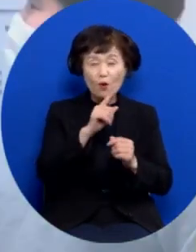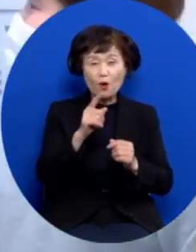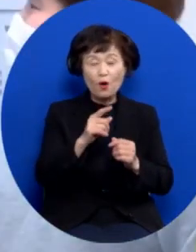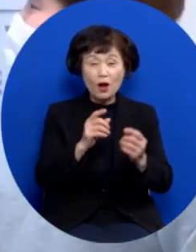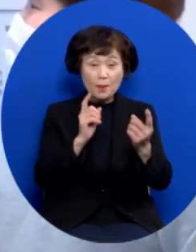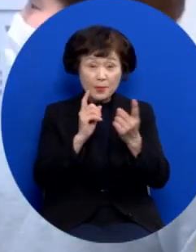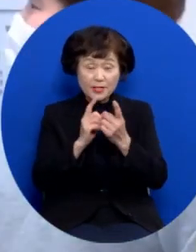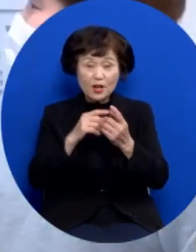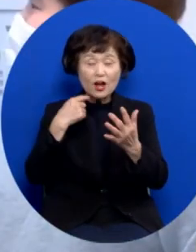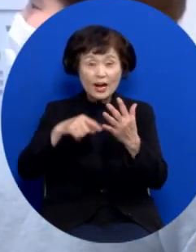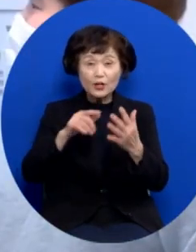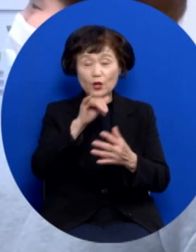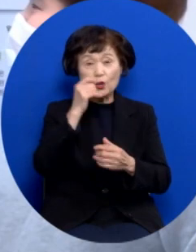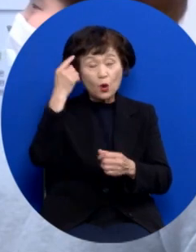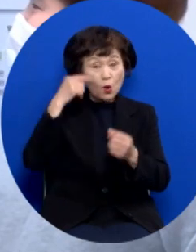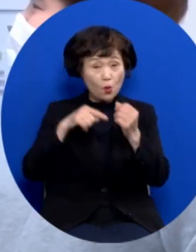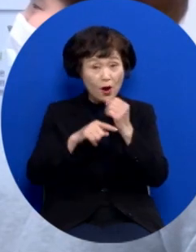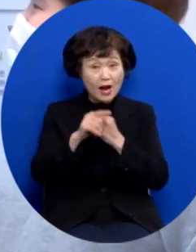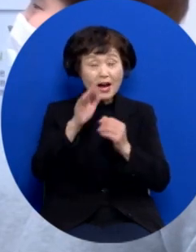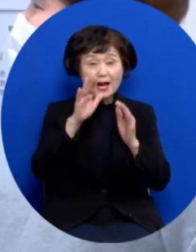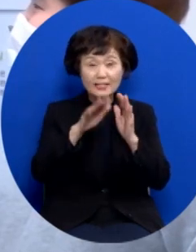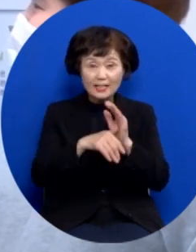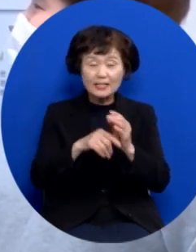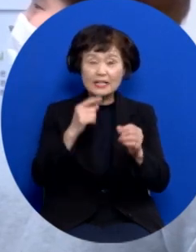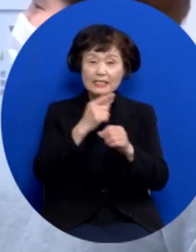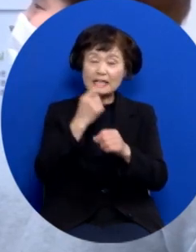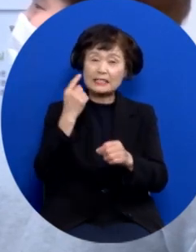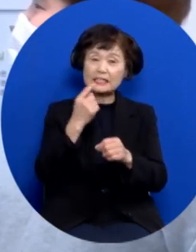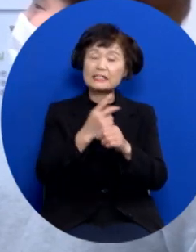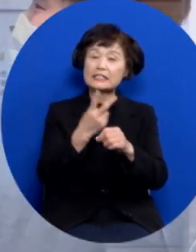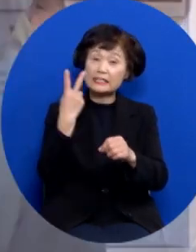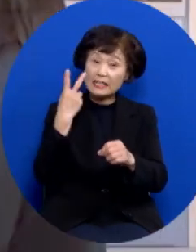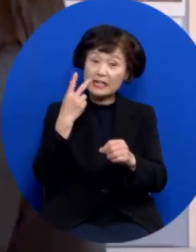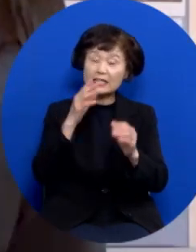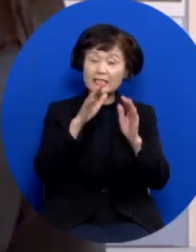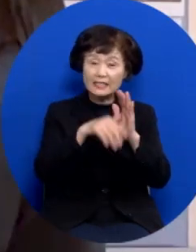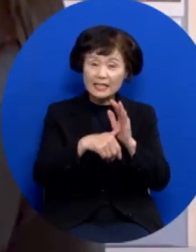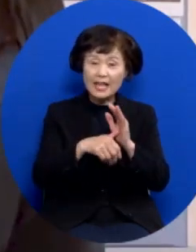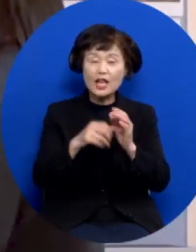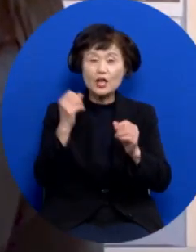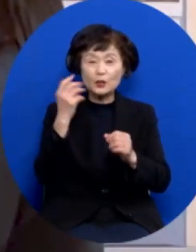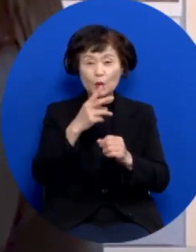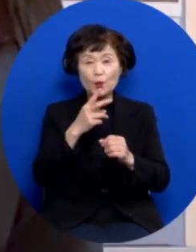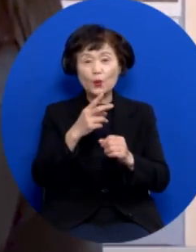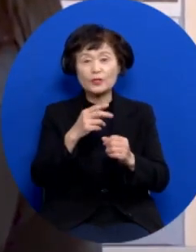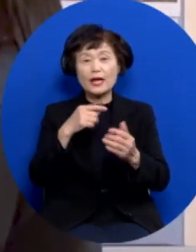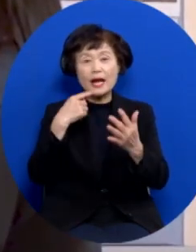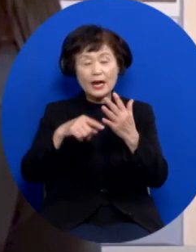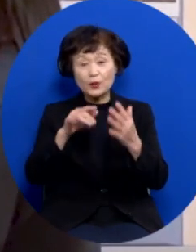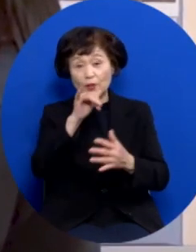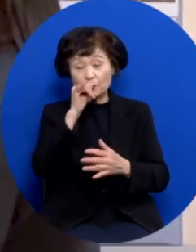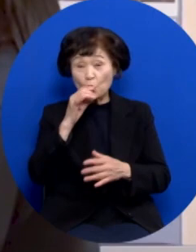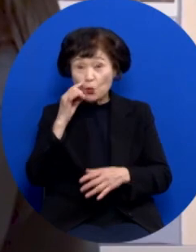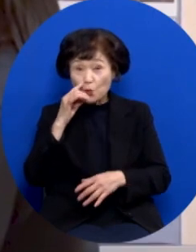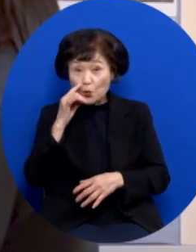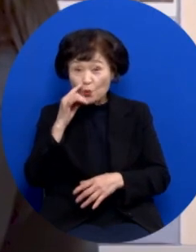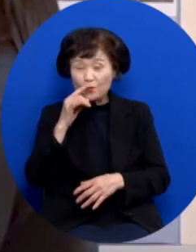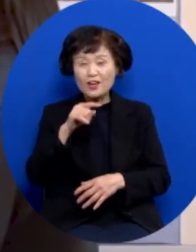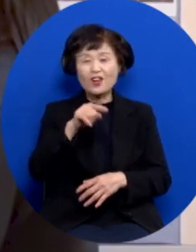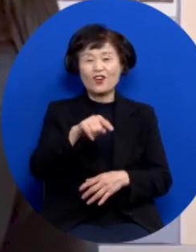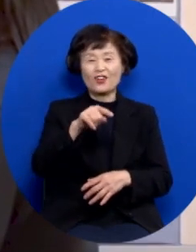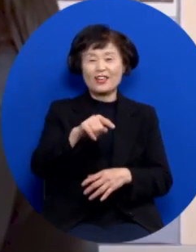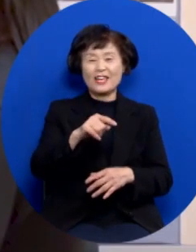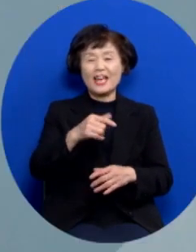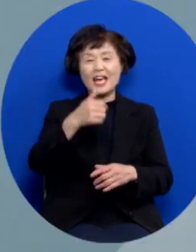또 과학 같은 경우에는 작년 제작년 핫소로 프로젝트를 진행했습니다 궁금하시다고요 유튜브 글로벌